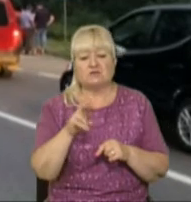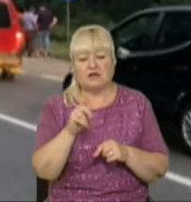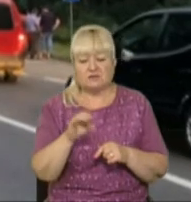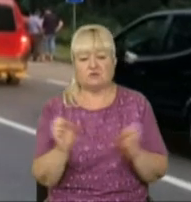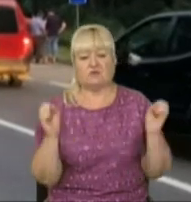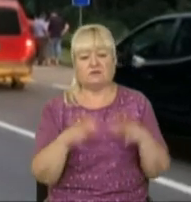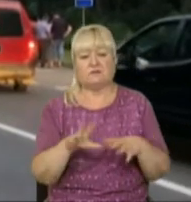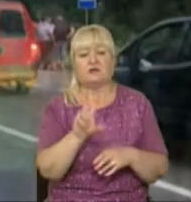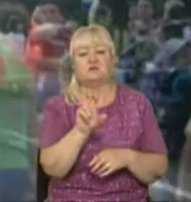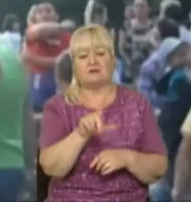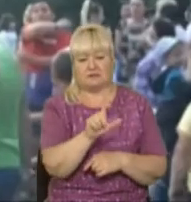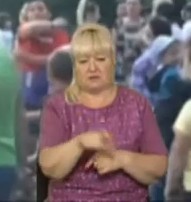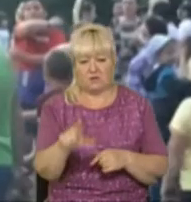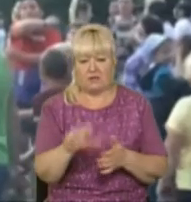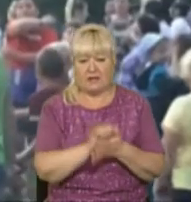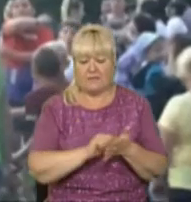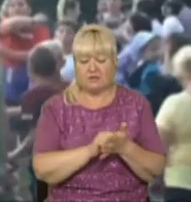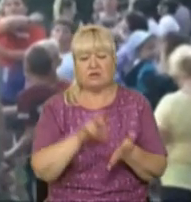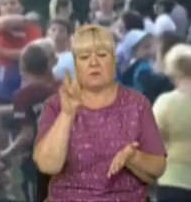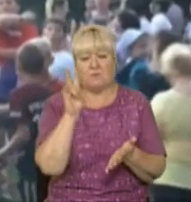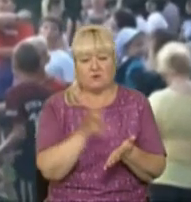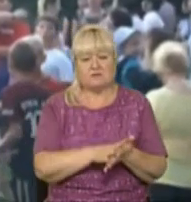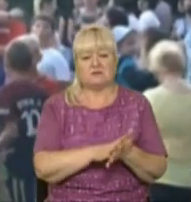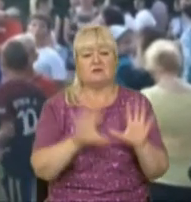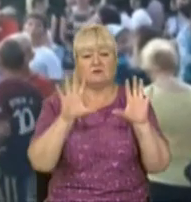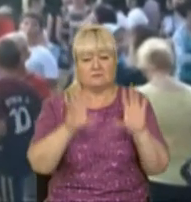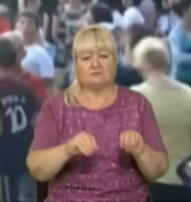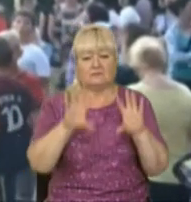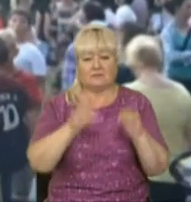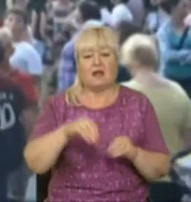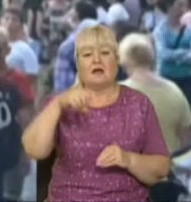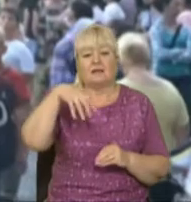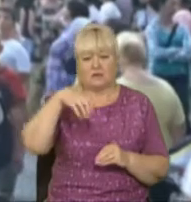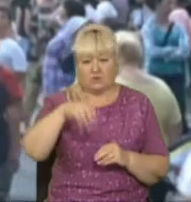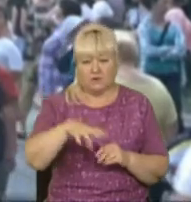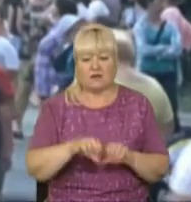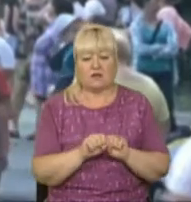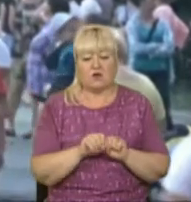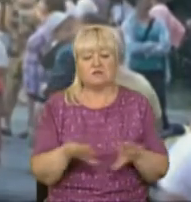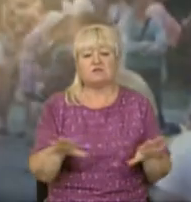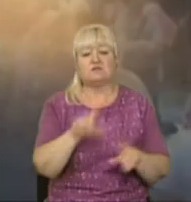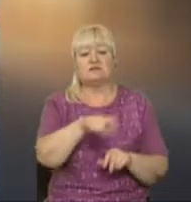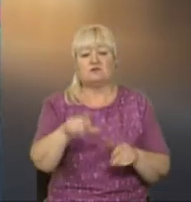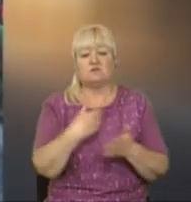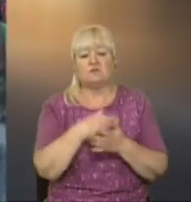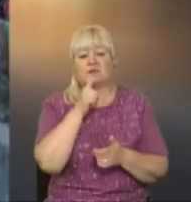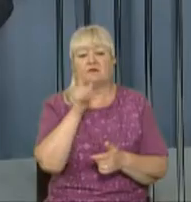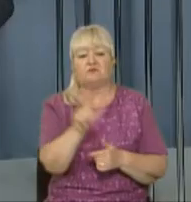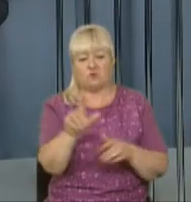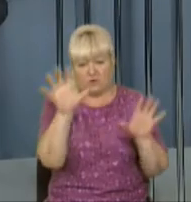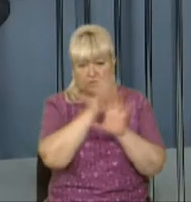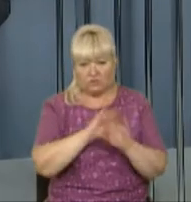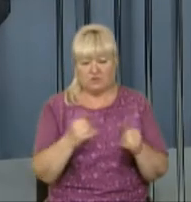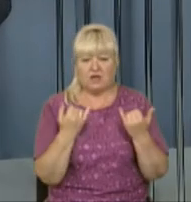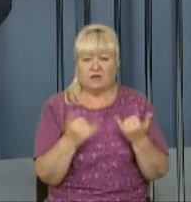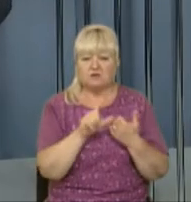близько 300 людей. Причина – постійні відключення електроенергії. Розійшлися люди близько 2 години ночі. Сьогодні